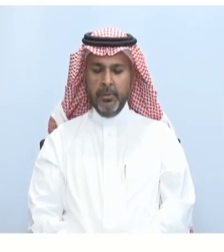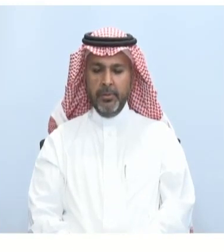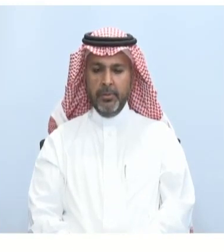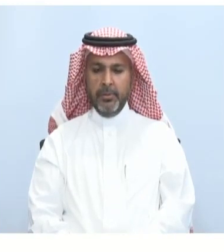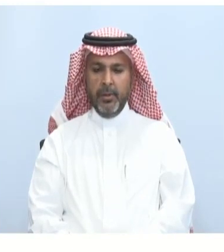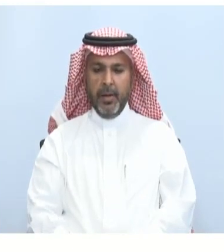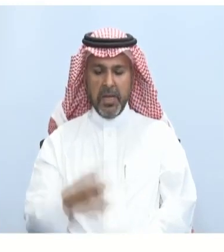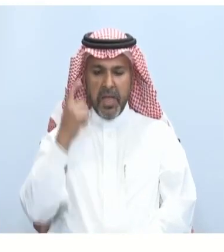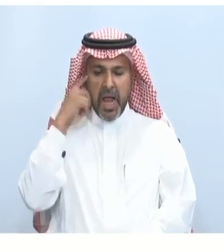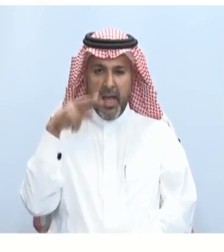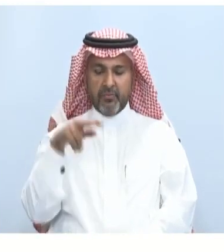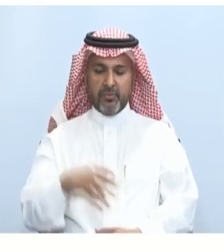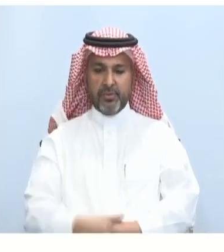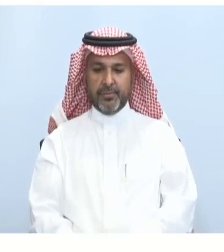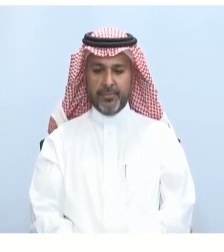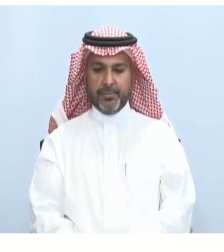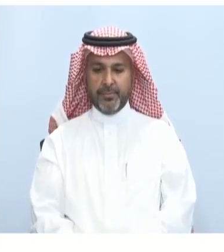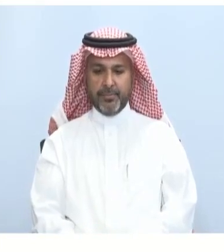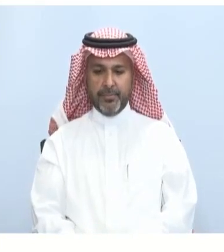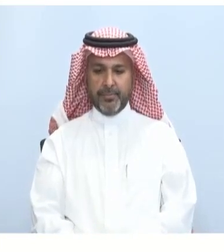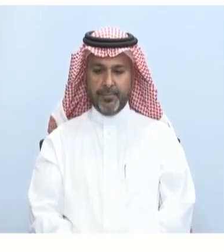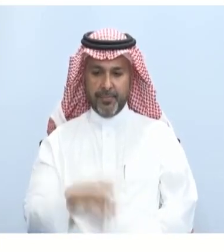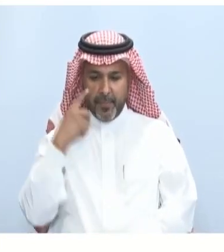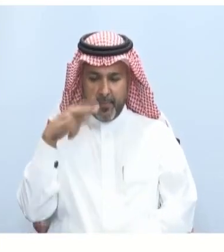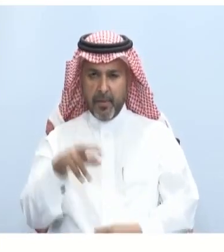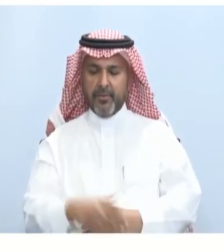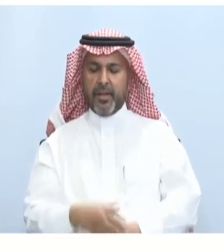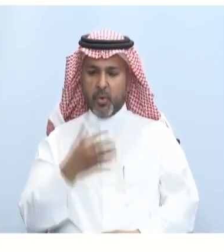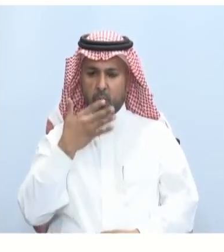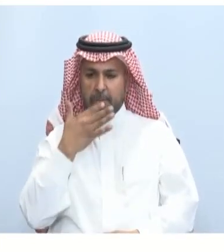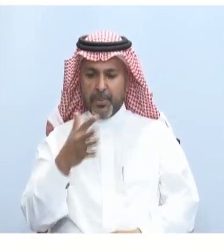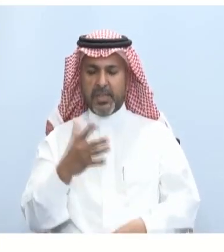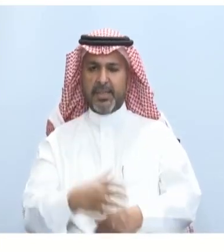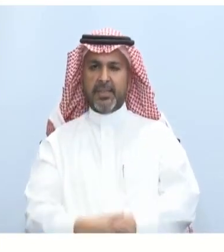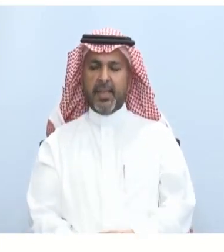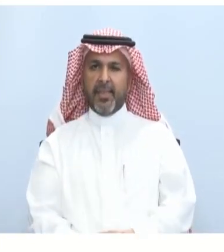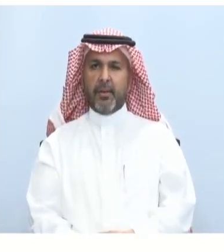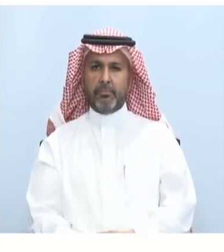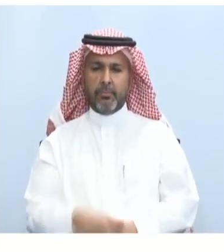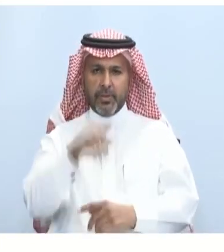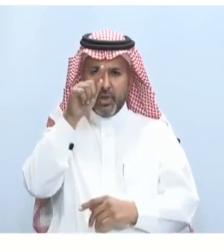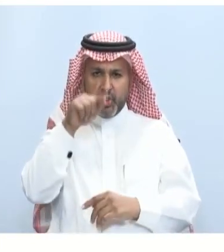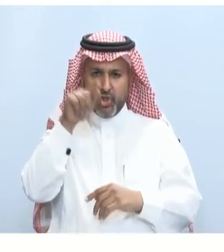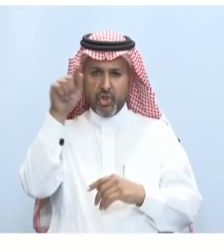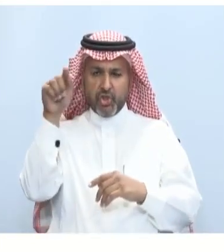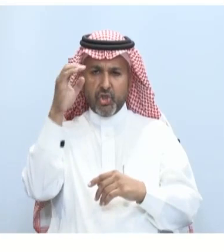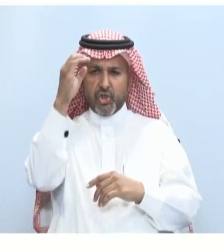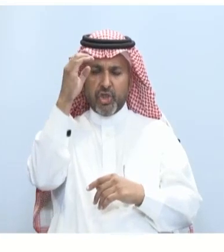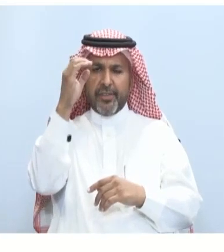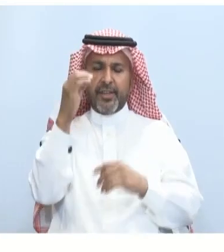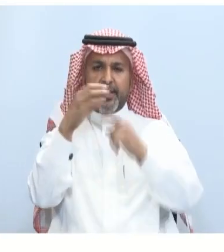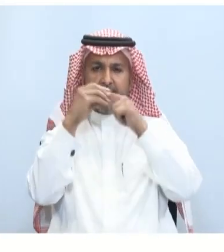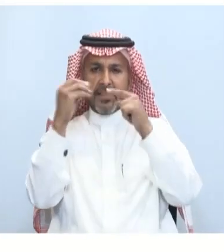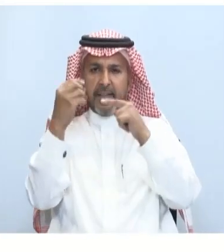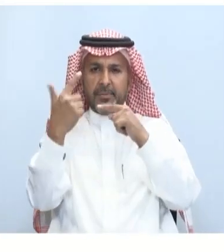والسالب اللي داخل الجذر طلع بالاي عندنا مثال للجذور التربيعيه للاعداد السالبه ببسط كلا مما ياتي عندي